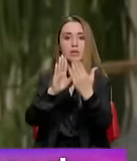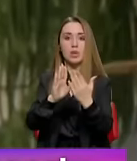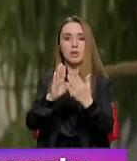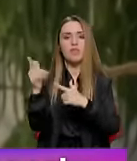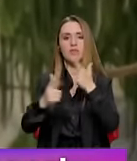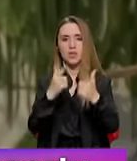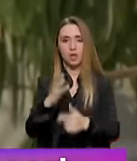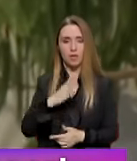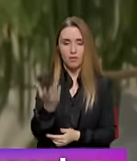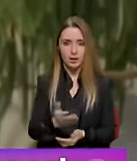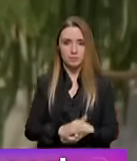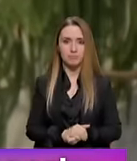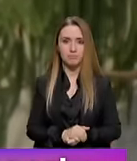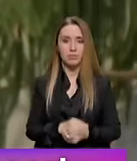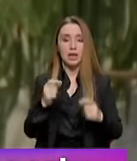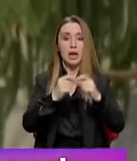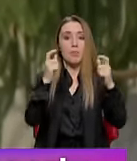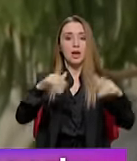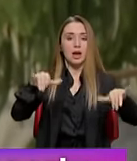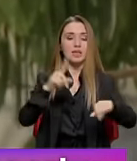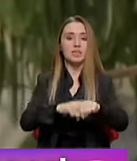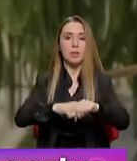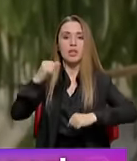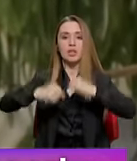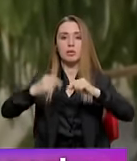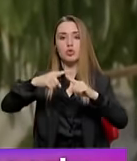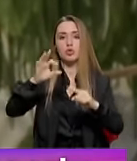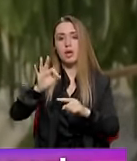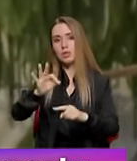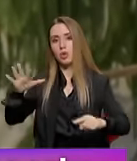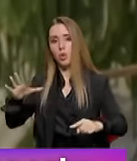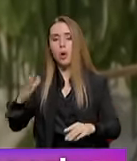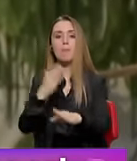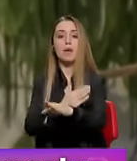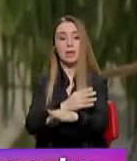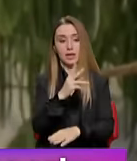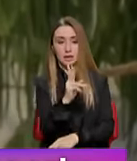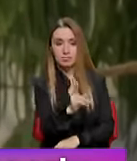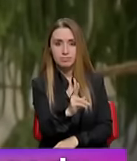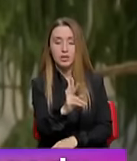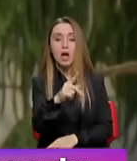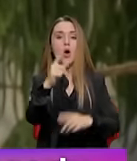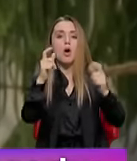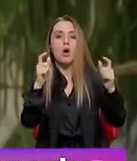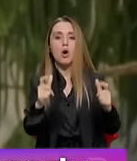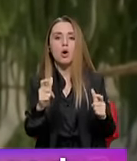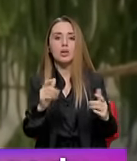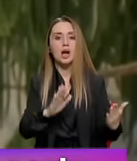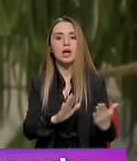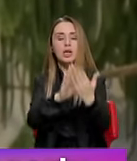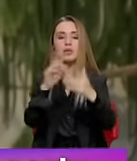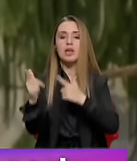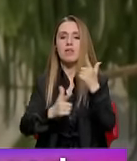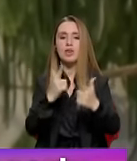görüntü var Eee Bala aynı zamanda rakibiniz Turgut Altın'a memleketi ve orada karşımızdaki